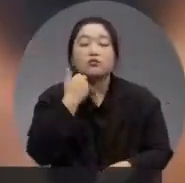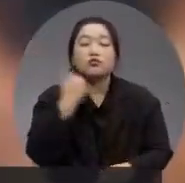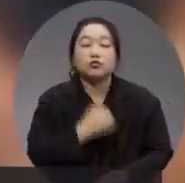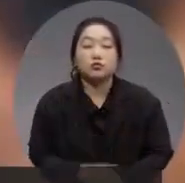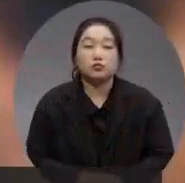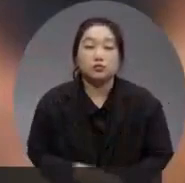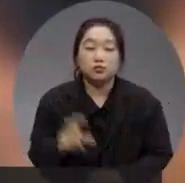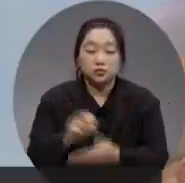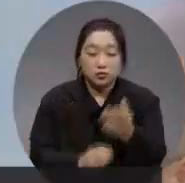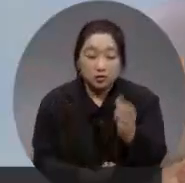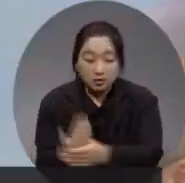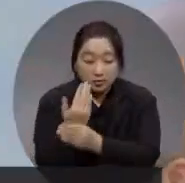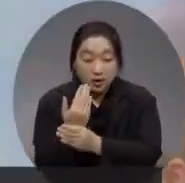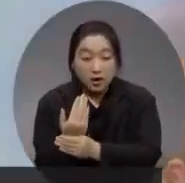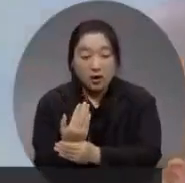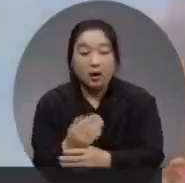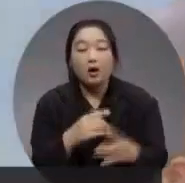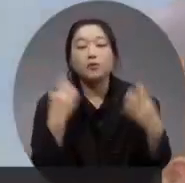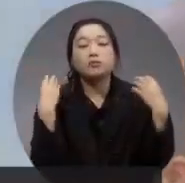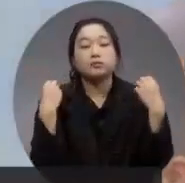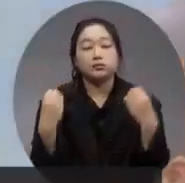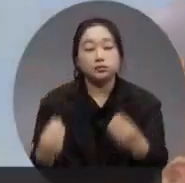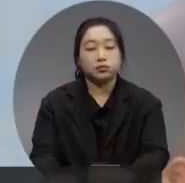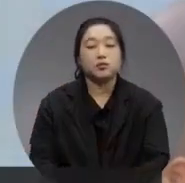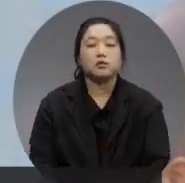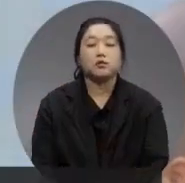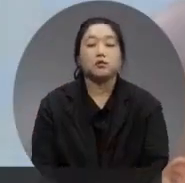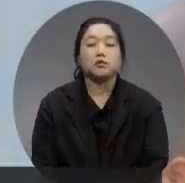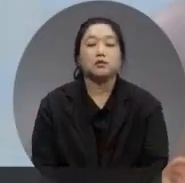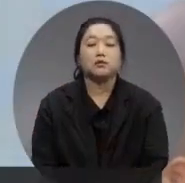방책 족